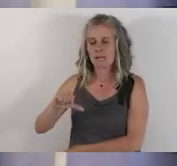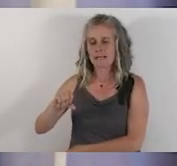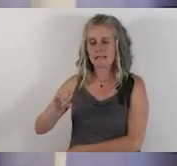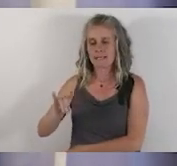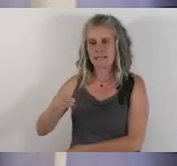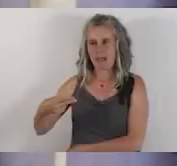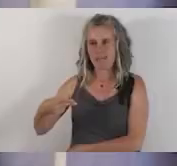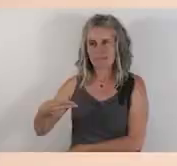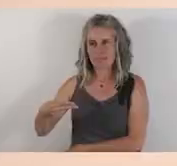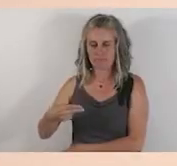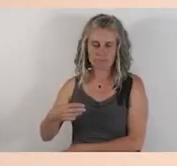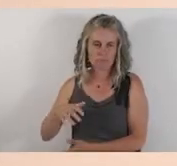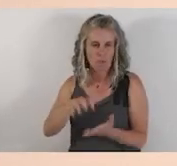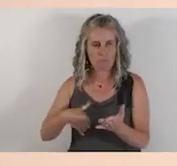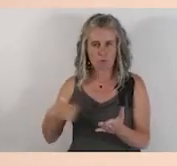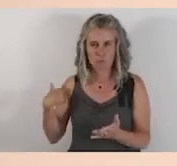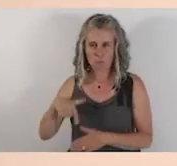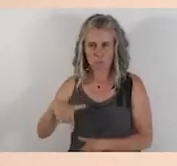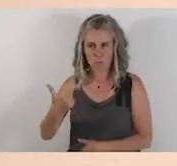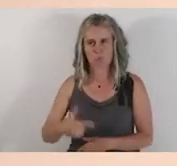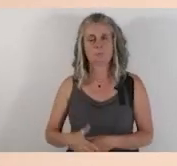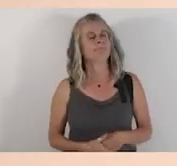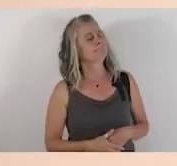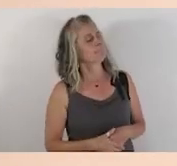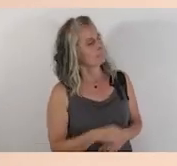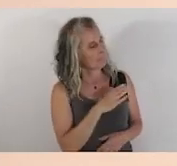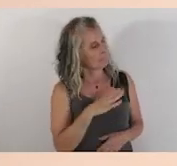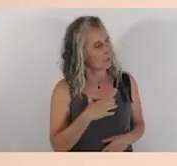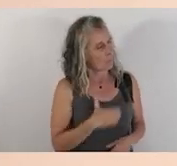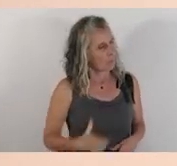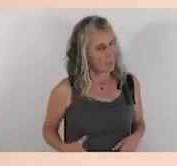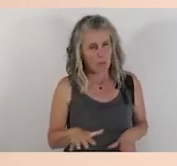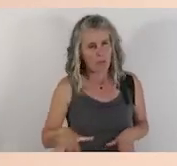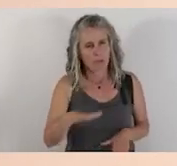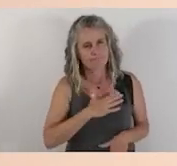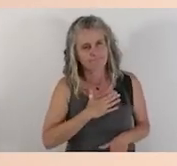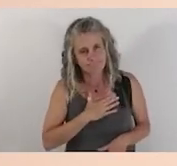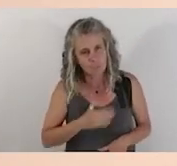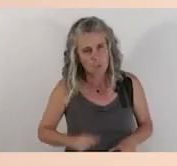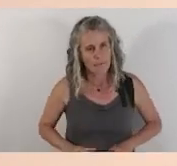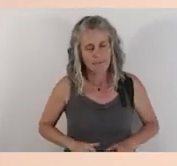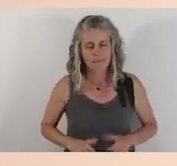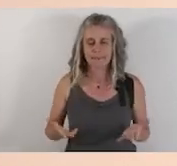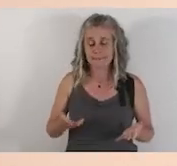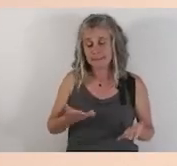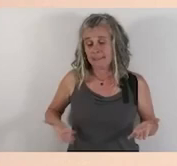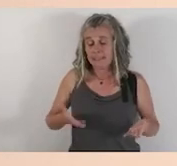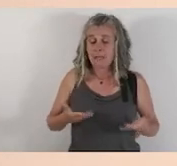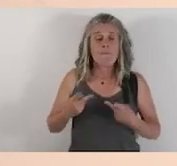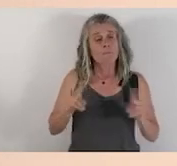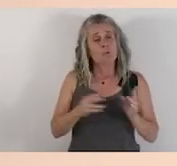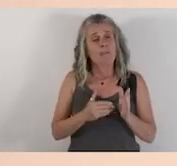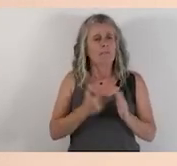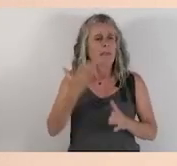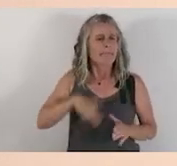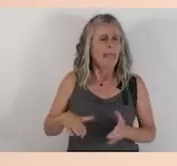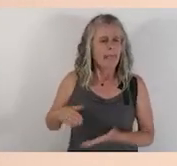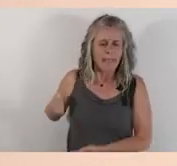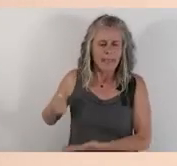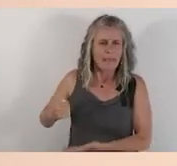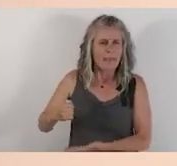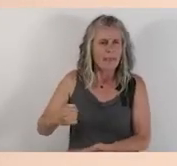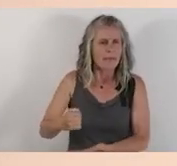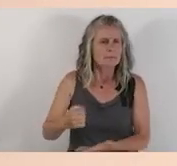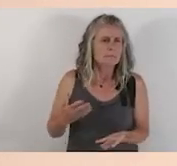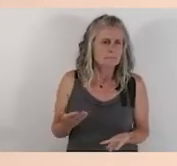12. Madame la maire, chers collègues, la ville de Marseille, vous le savez, a la volonté de sauvegarder un artisanat et un